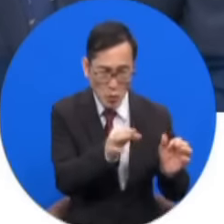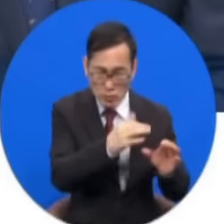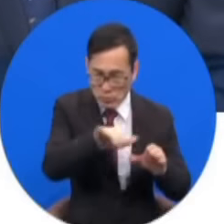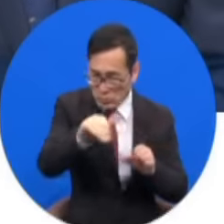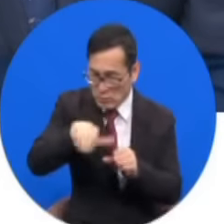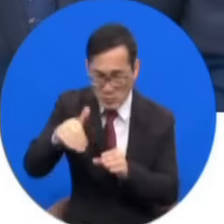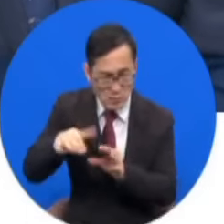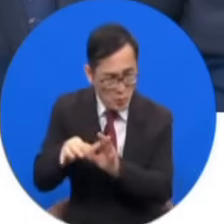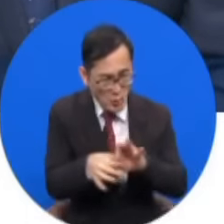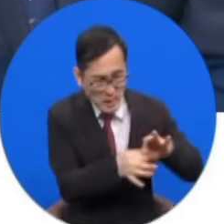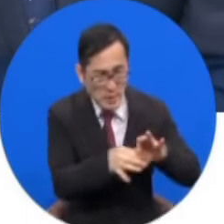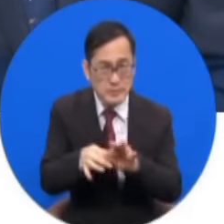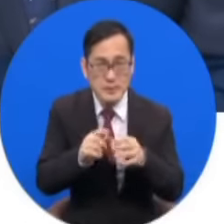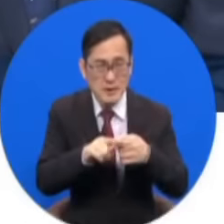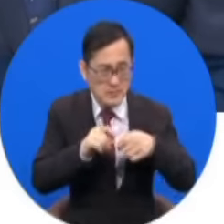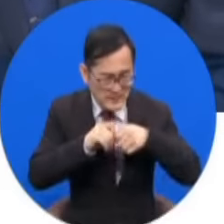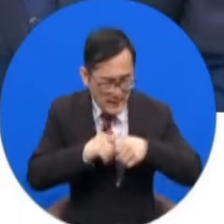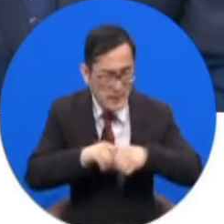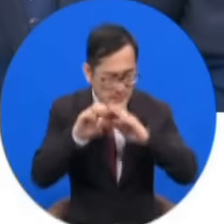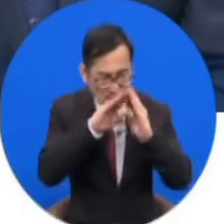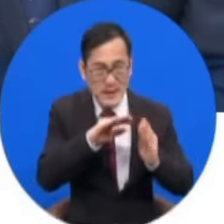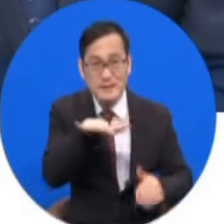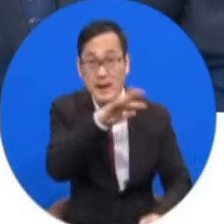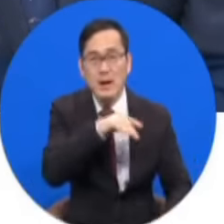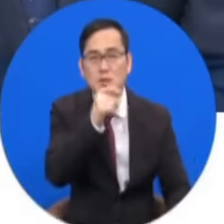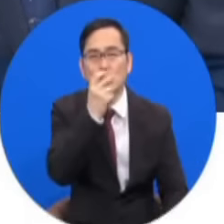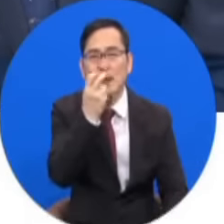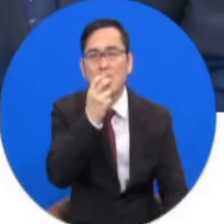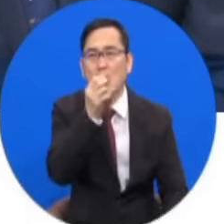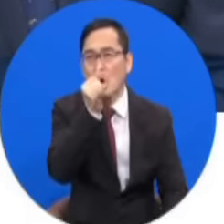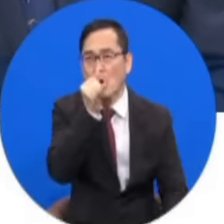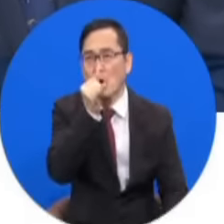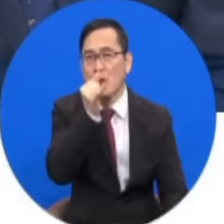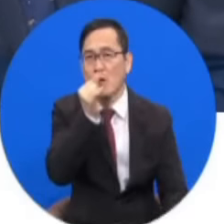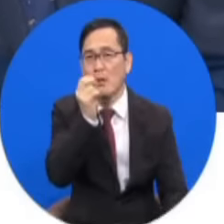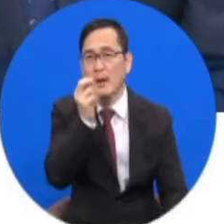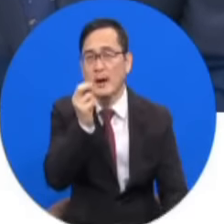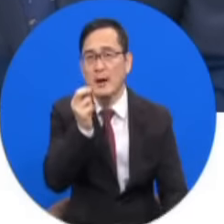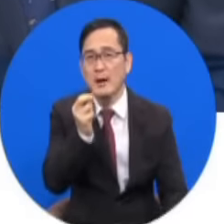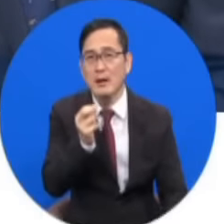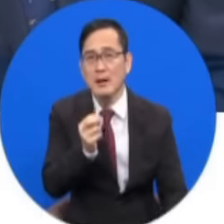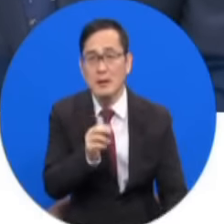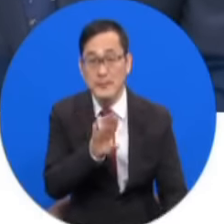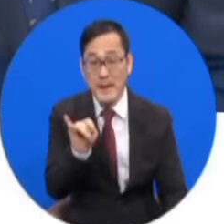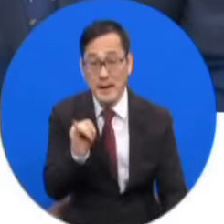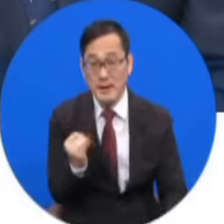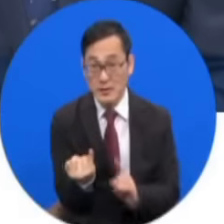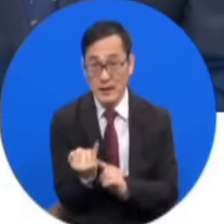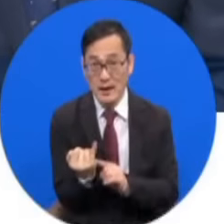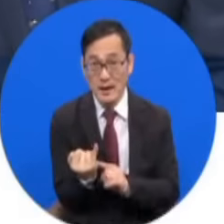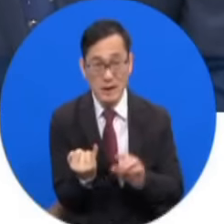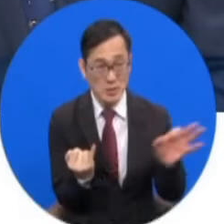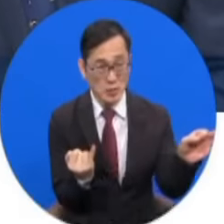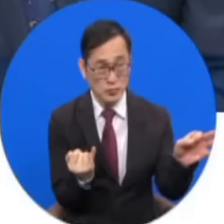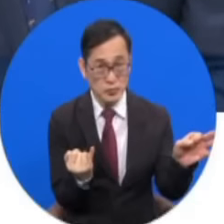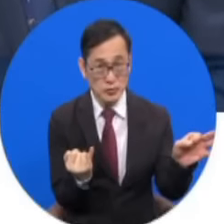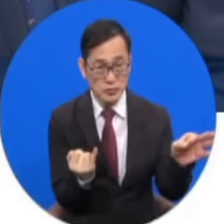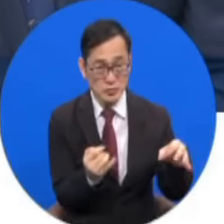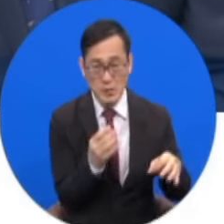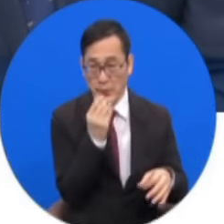그게 특히 측근인이 뭐이 배모 이라든가 이런 사람을 통해서 이상한 돈의 흐름이 있었다고